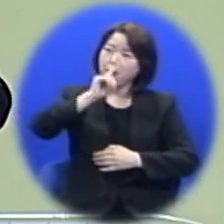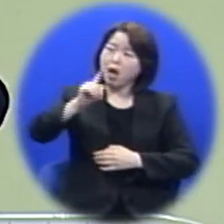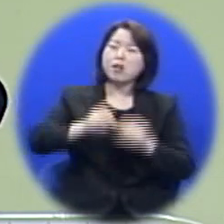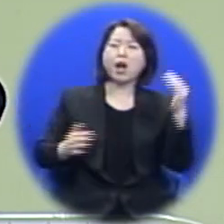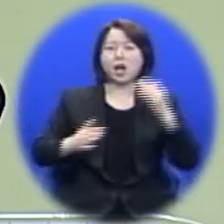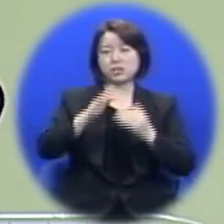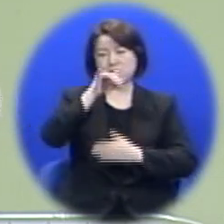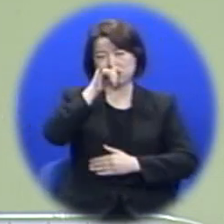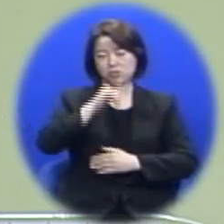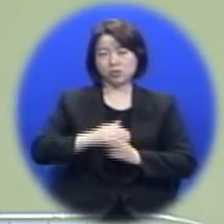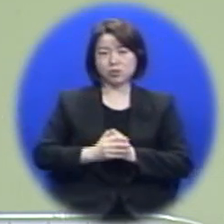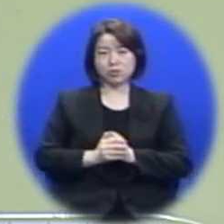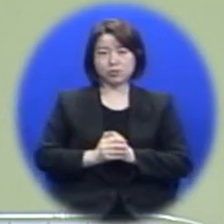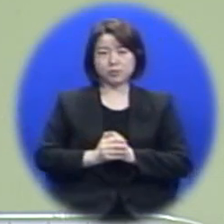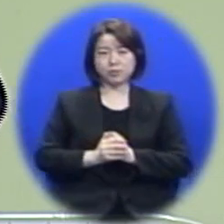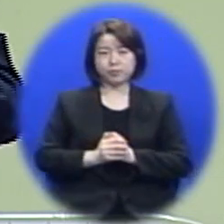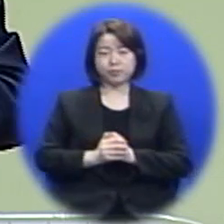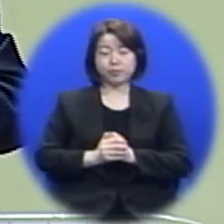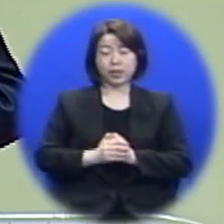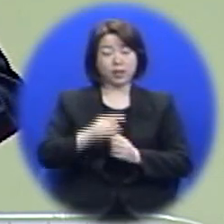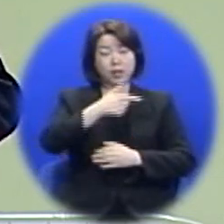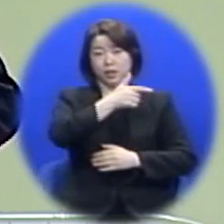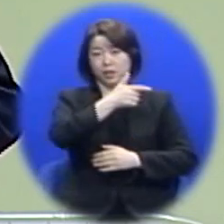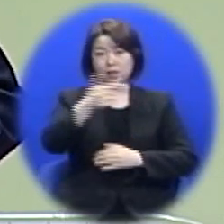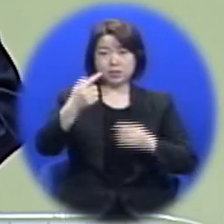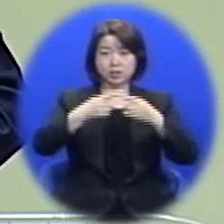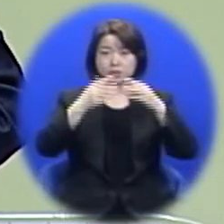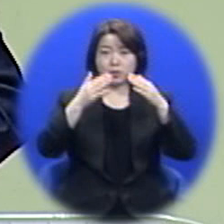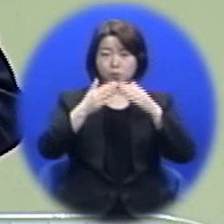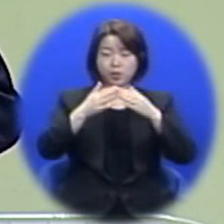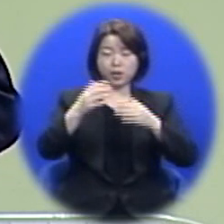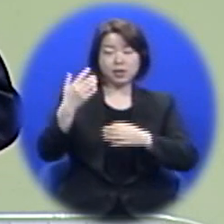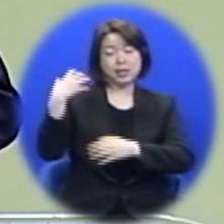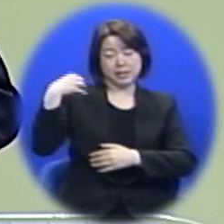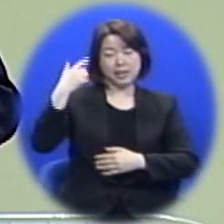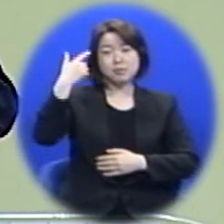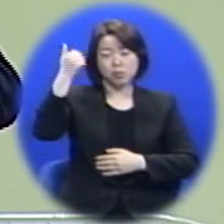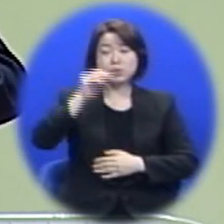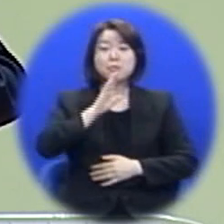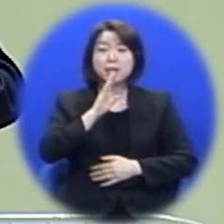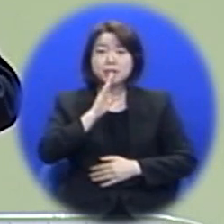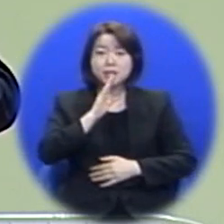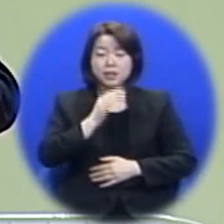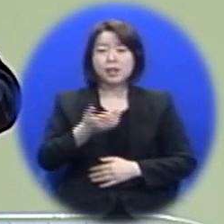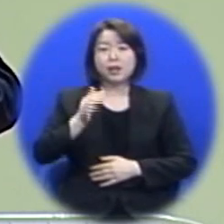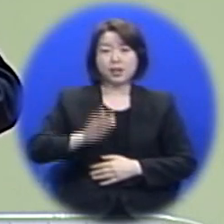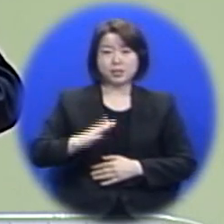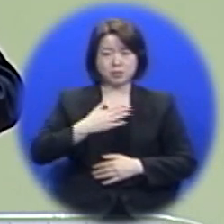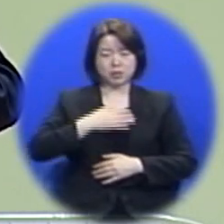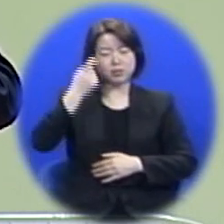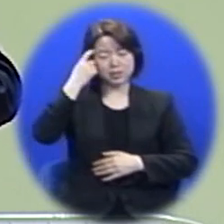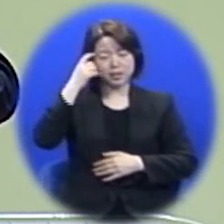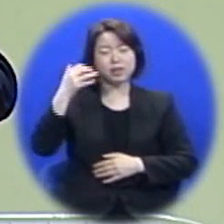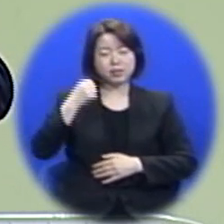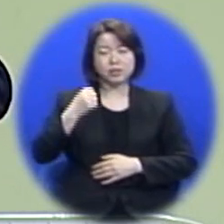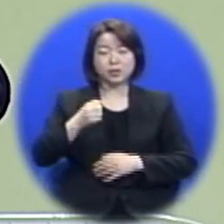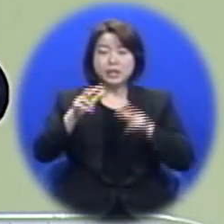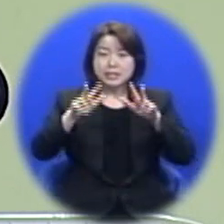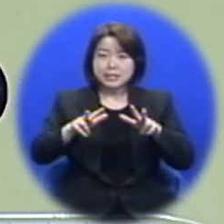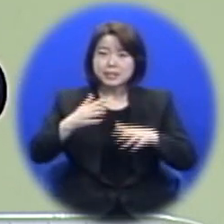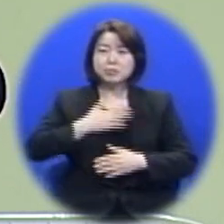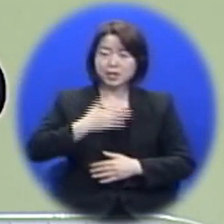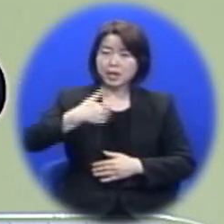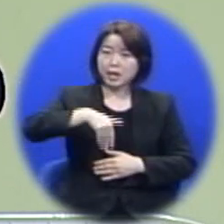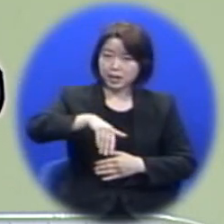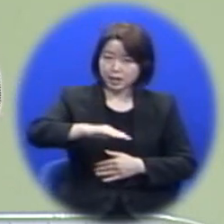있었어요 큰 교회의 담임목사 맞습니다 근데 저는 생각합니다 지금 제가 가야